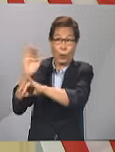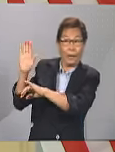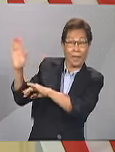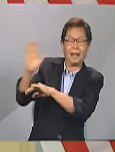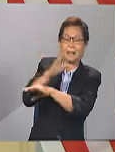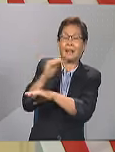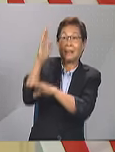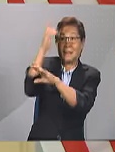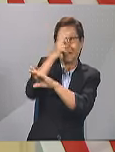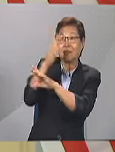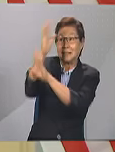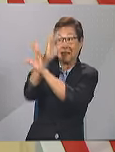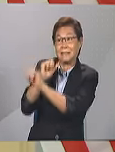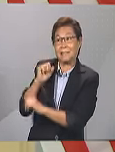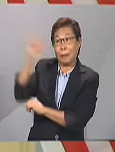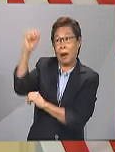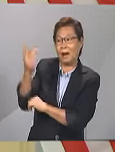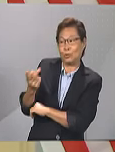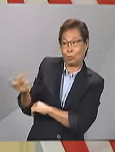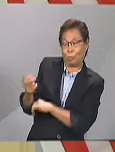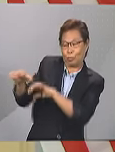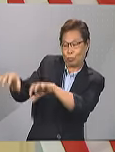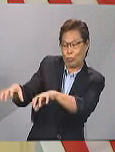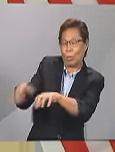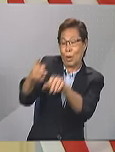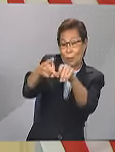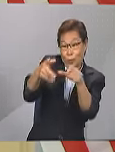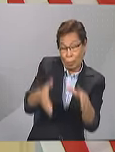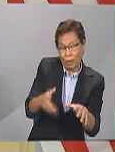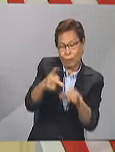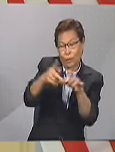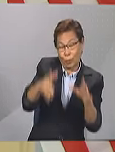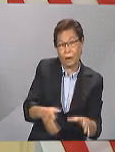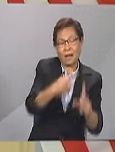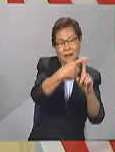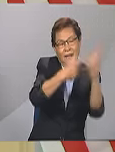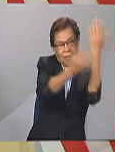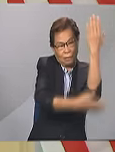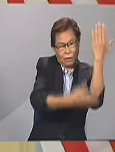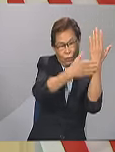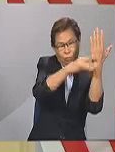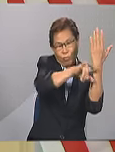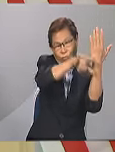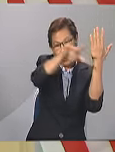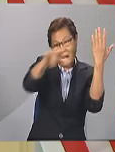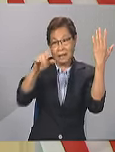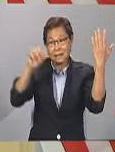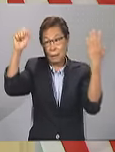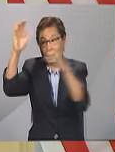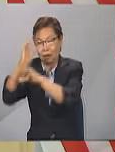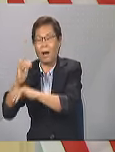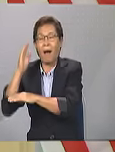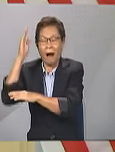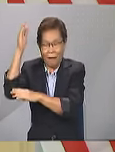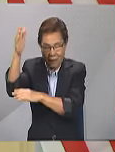dan Sabah di mana-mana penumpang yang datang daripada Semenanjung sekalipun mereka